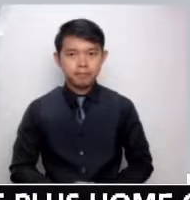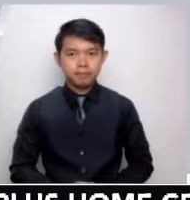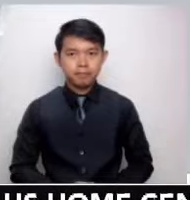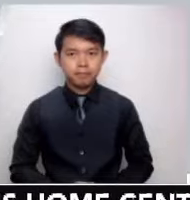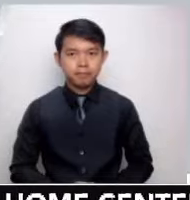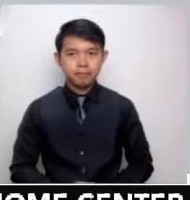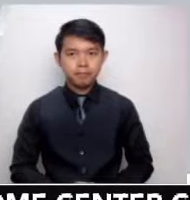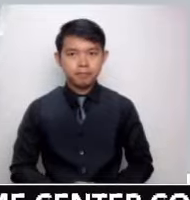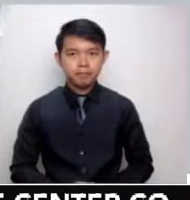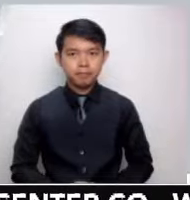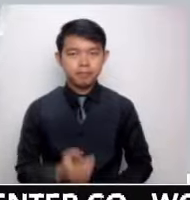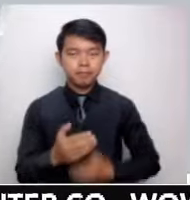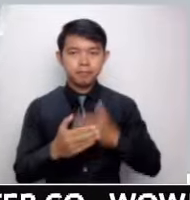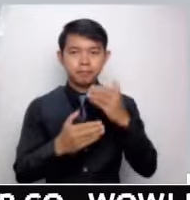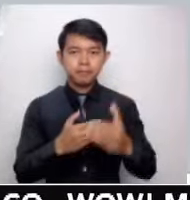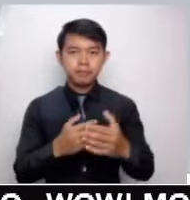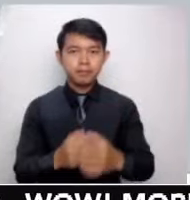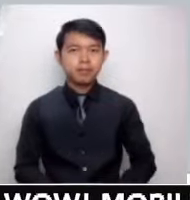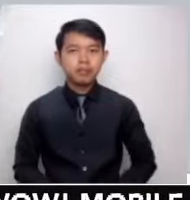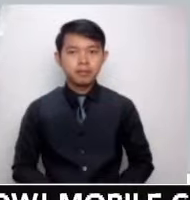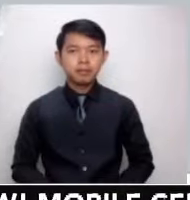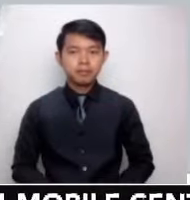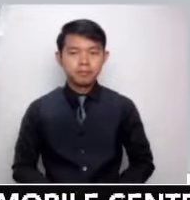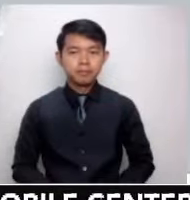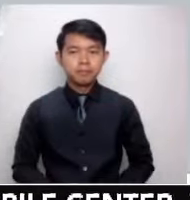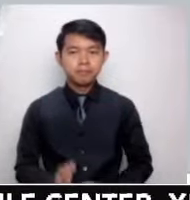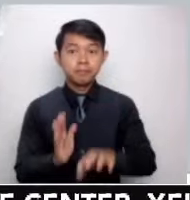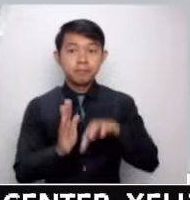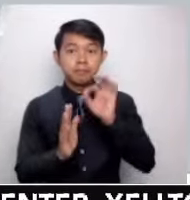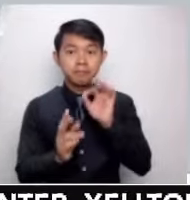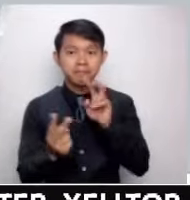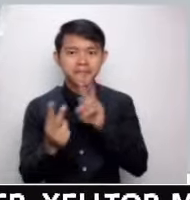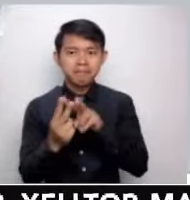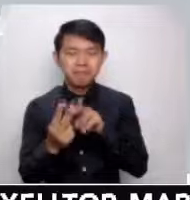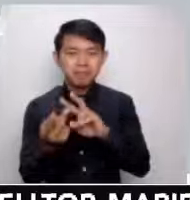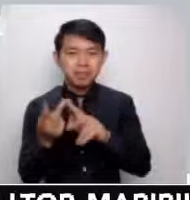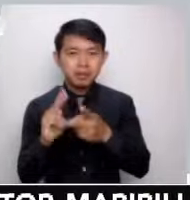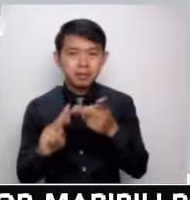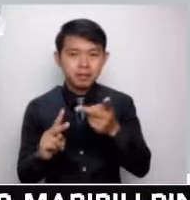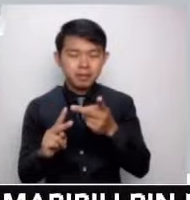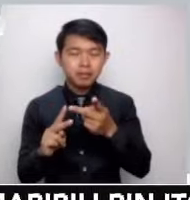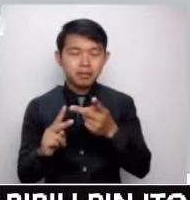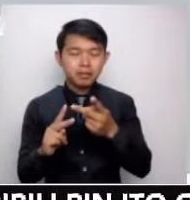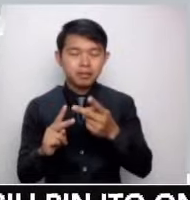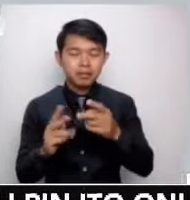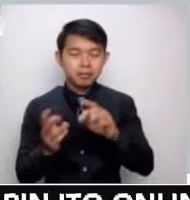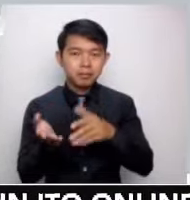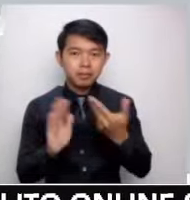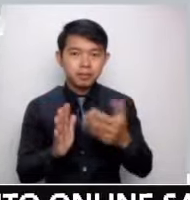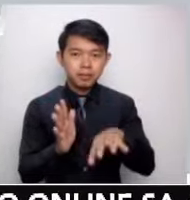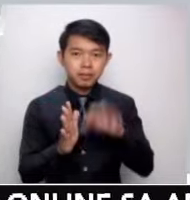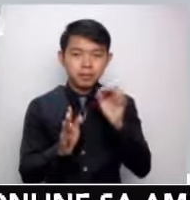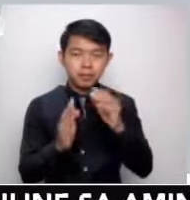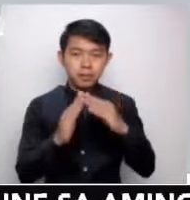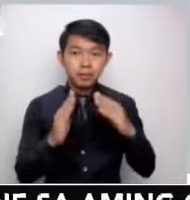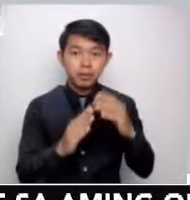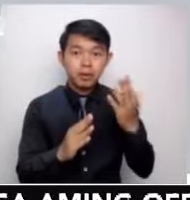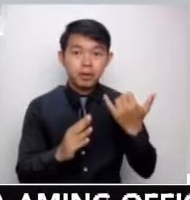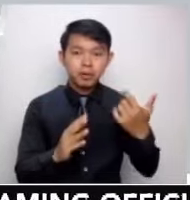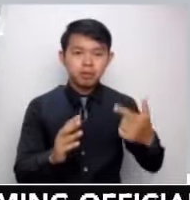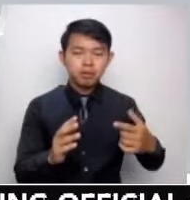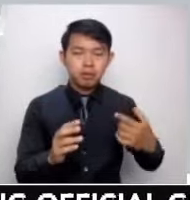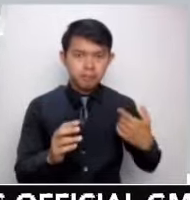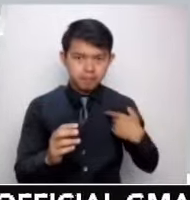Natagpo ang patay sa kanilang bahay ang isang mag-live-in partner sa General Santos City matapos umanong pagbabarilin ng pinsan